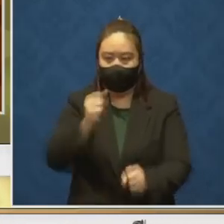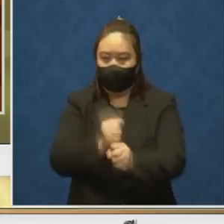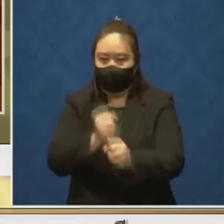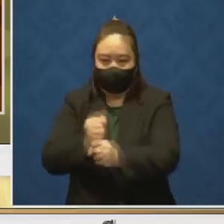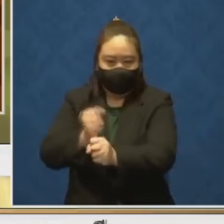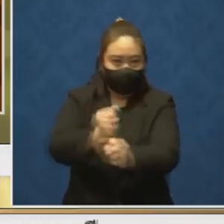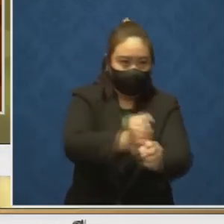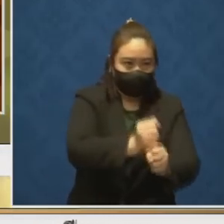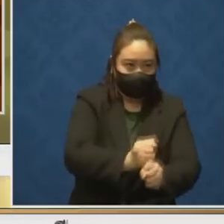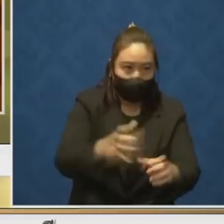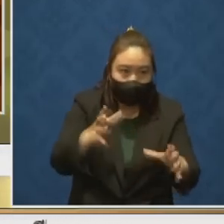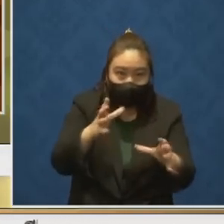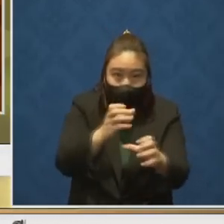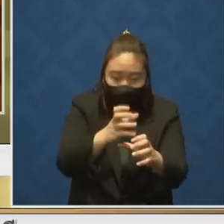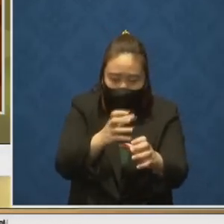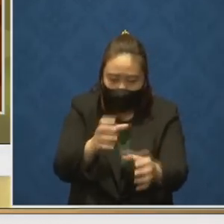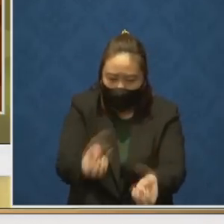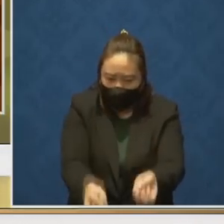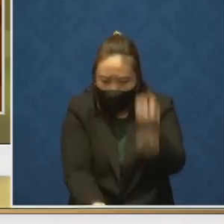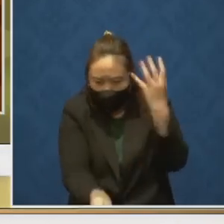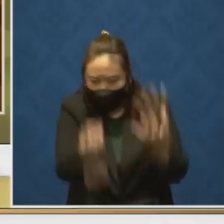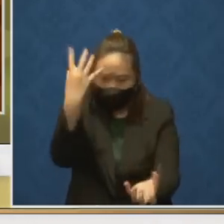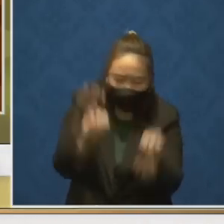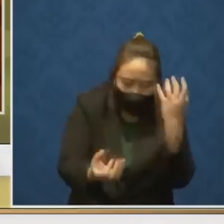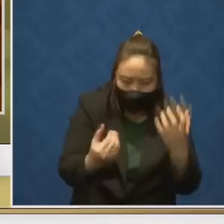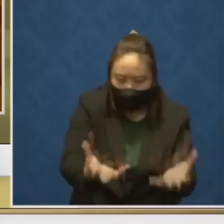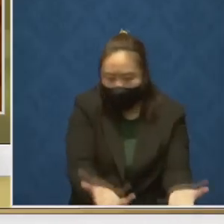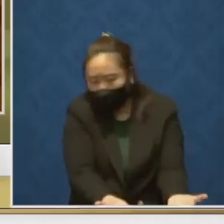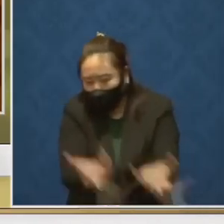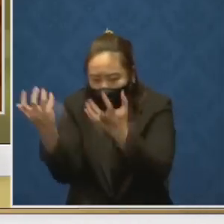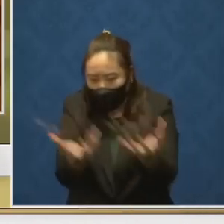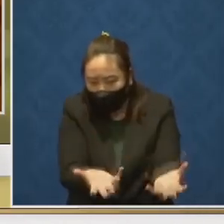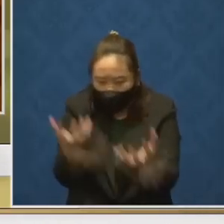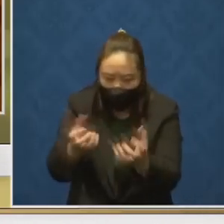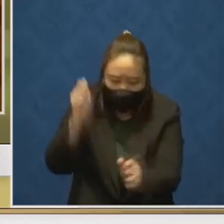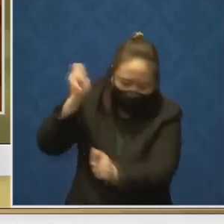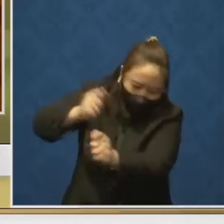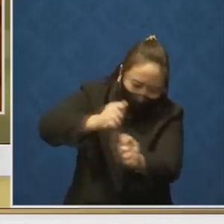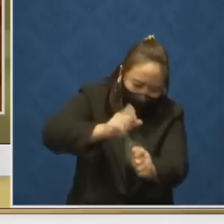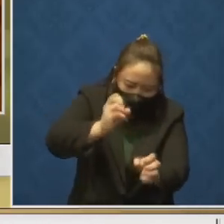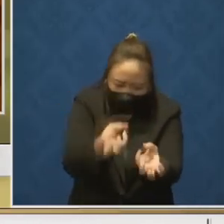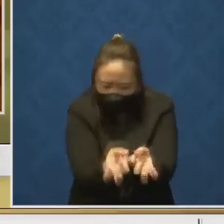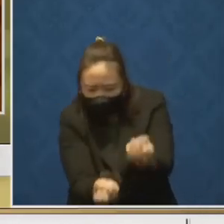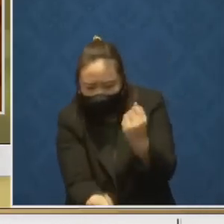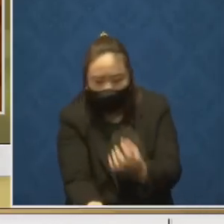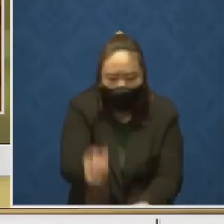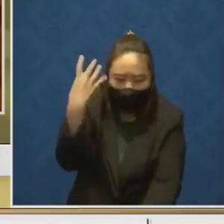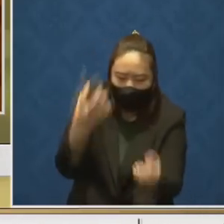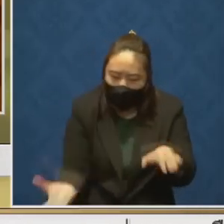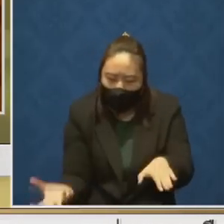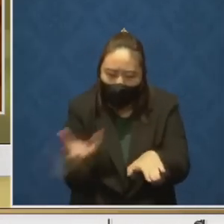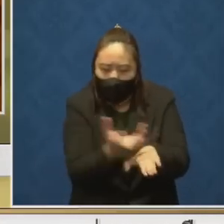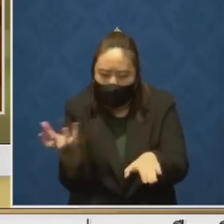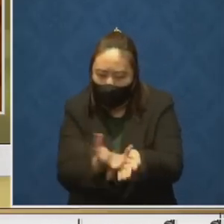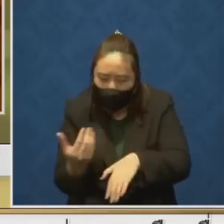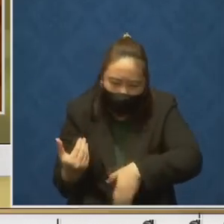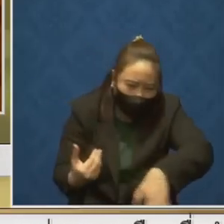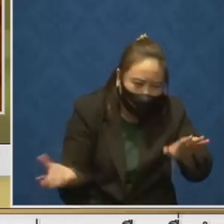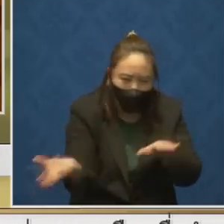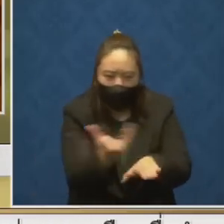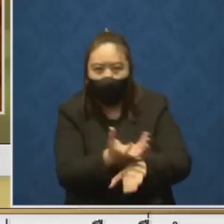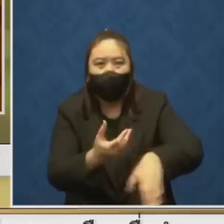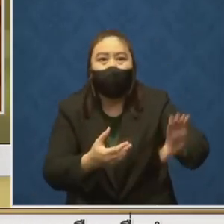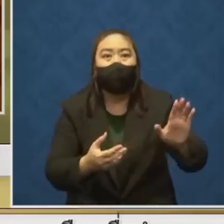ถอนอนุษาวรีแล้วกำลังมีคนงานช่วยกันขนเสร็อิดเสร็จปูนทถูกทุกท้ขึ้นลดกระบะและในภาพยได้แดงว่า